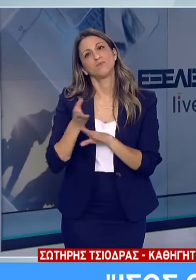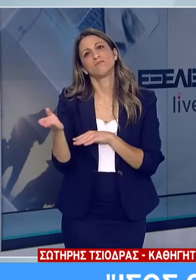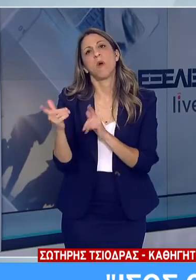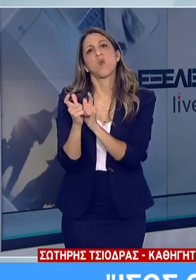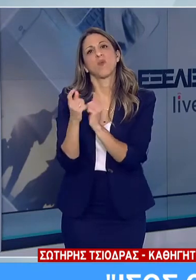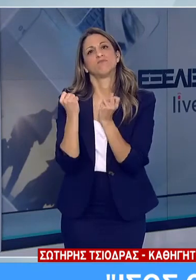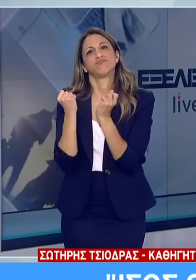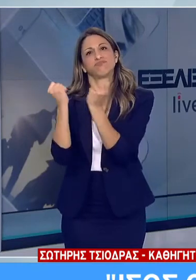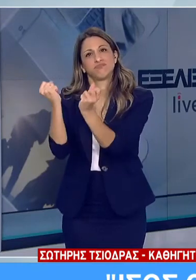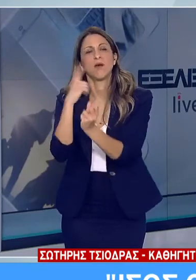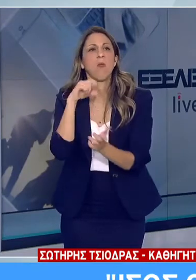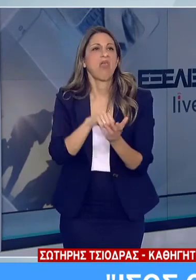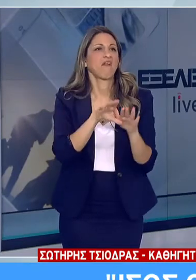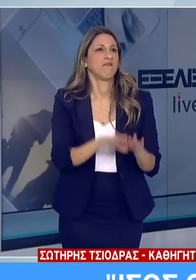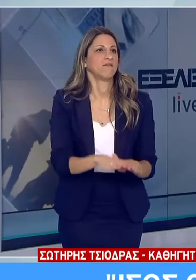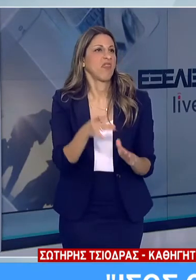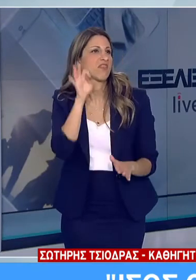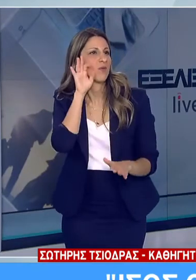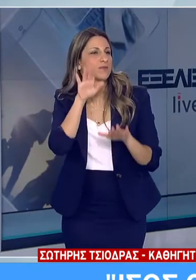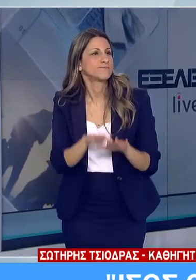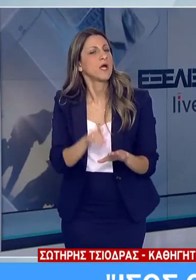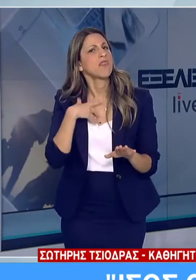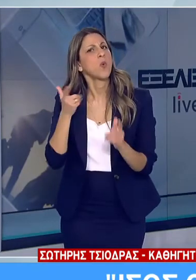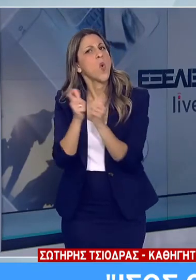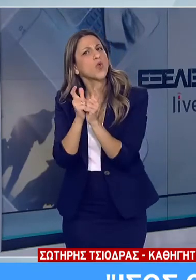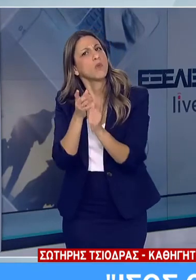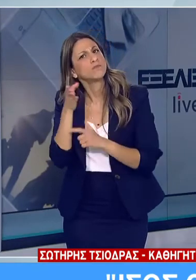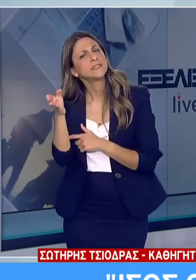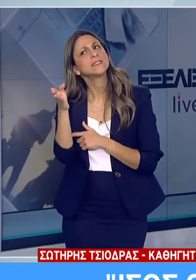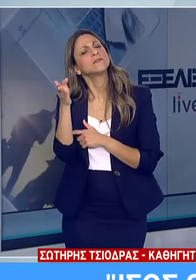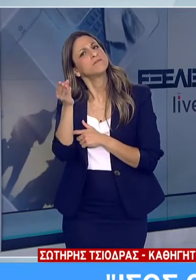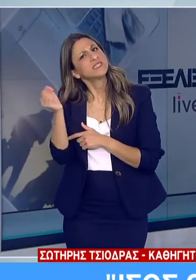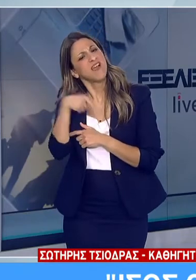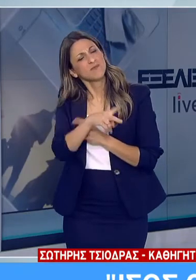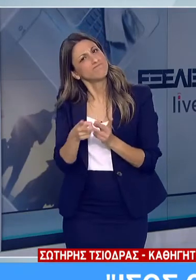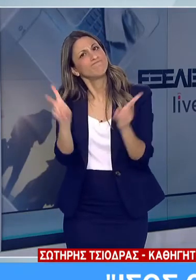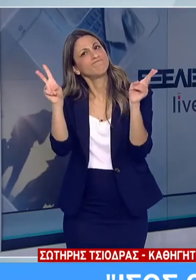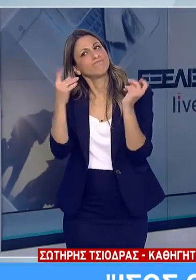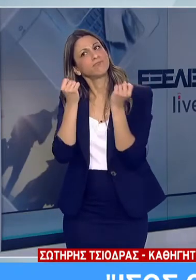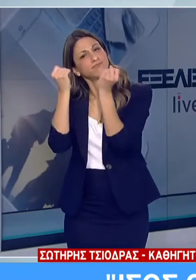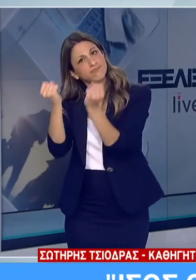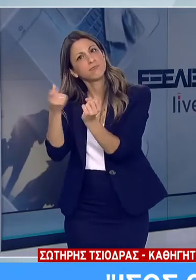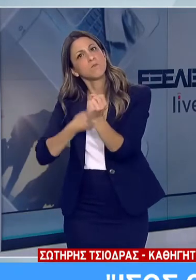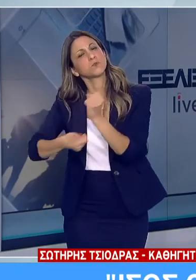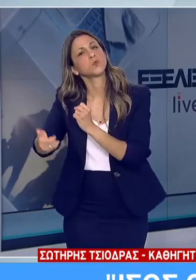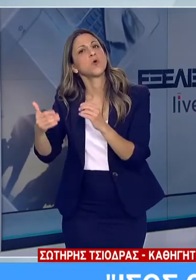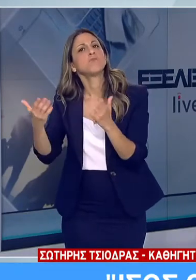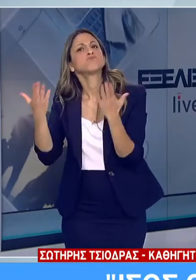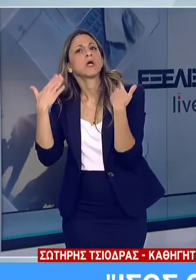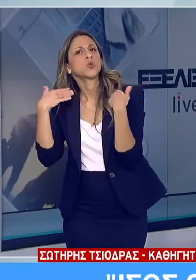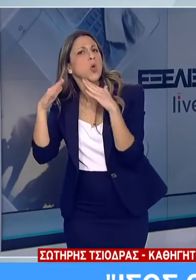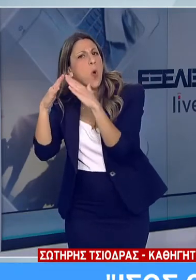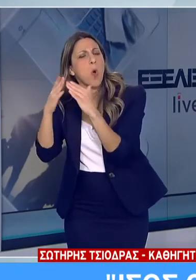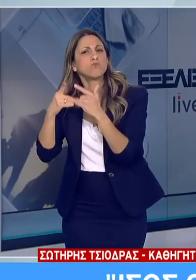είχαν αποκλειστεί στα μεγάλα κέντρα, που είχαμε και μεγαλύτερη κυκλοφορία του ιού, να απελευθερωθούν κάπως, να πάνε στα εξοχικά τους, να πάνε